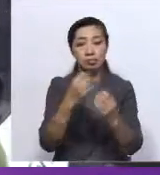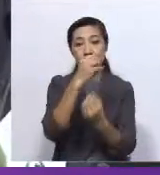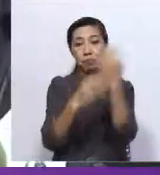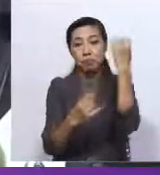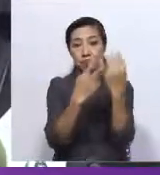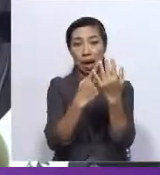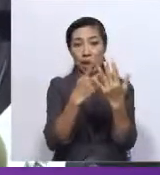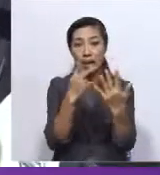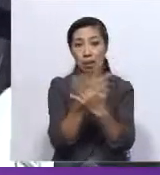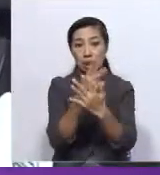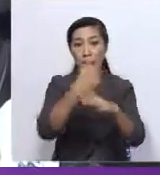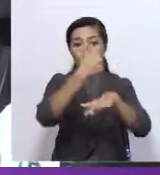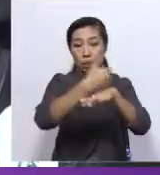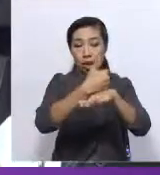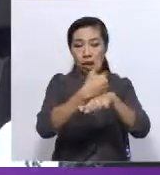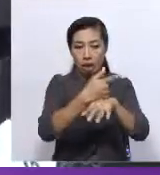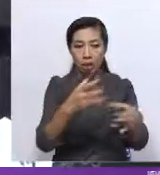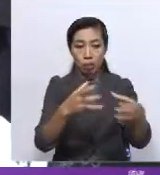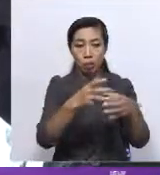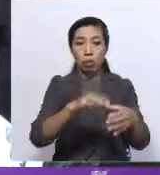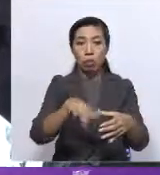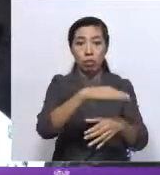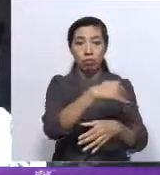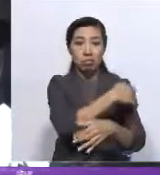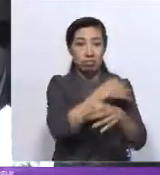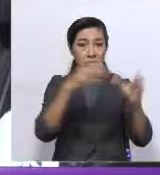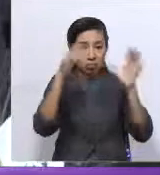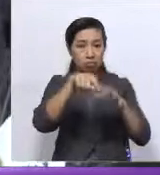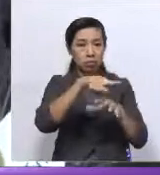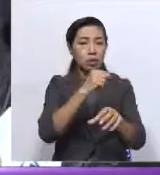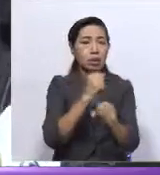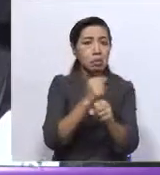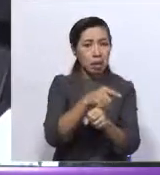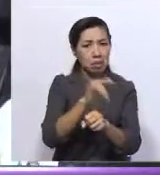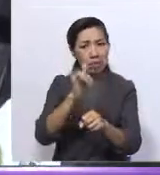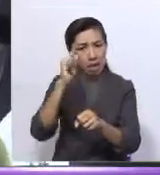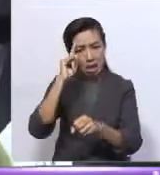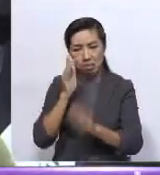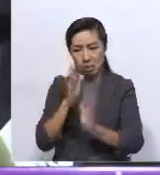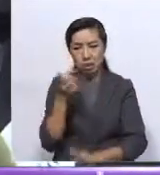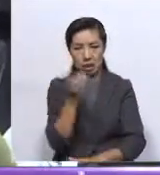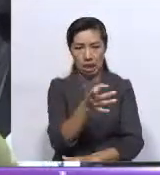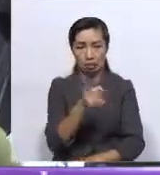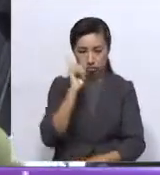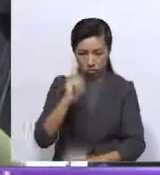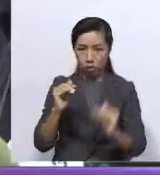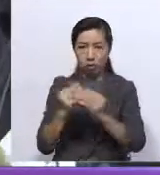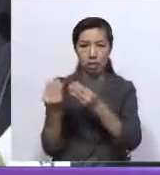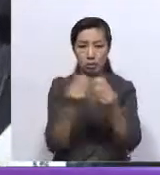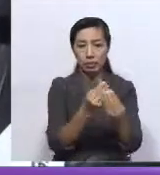ตะวันตกแล้วก็เจ้าหน้าที่ชุดจับกุมด้วยเพราะว่าเป็นข้าราชการชั้นผู้น้อยจึงอาจจะถูกกลั่นแกล้งได้ค่ะ